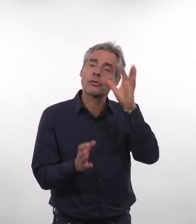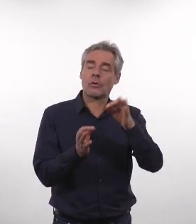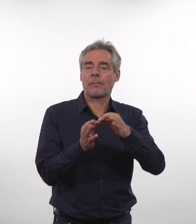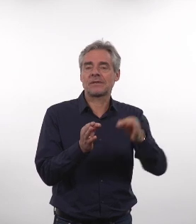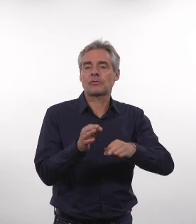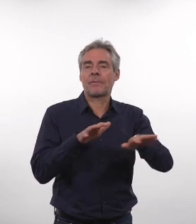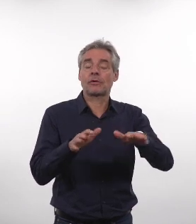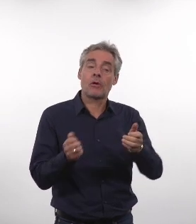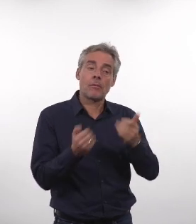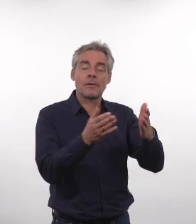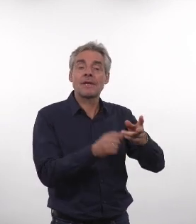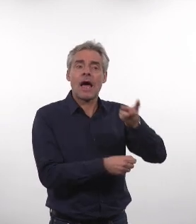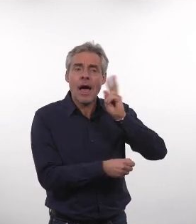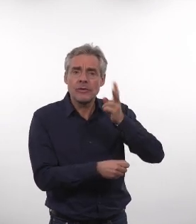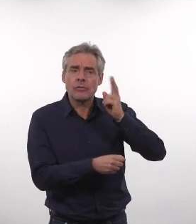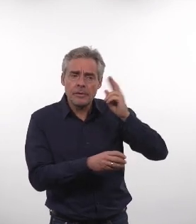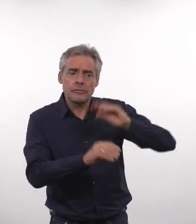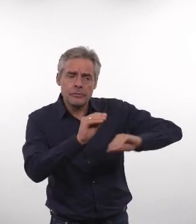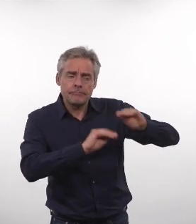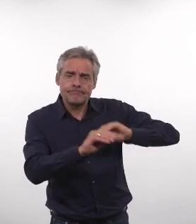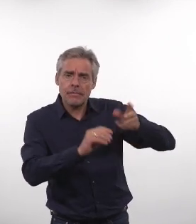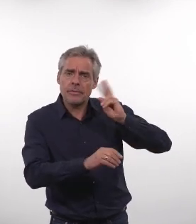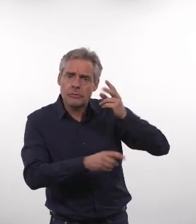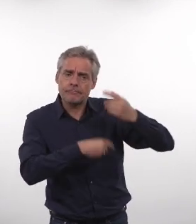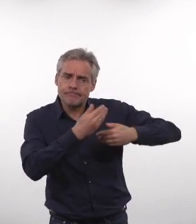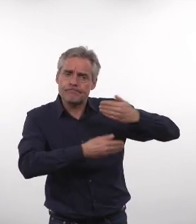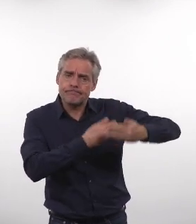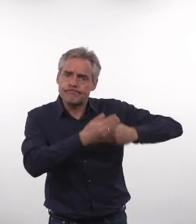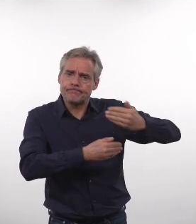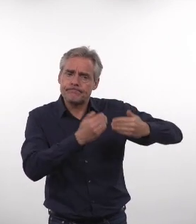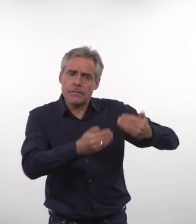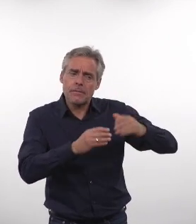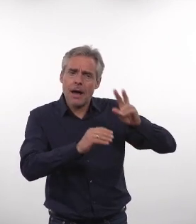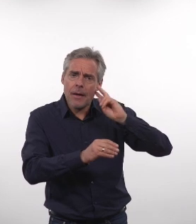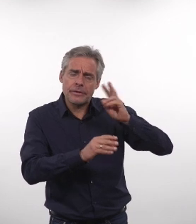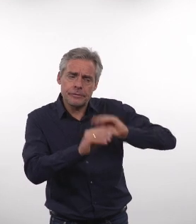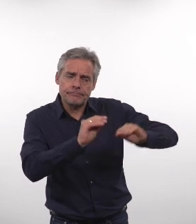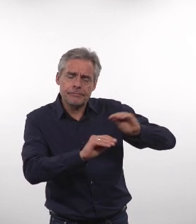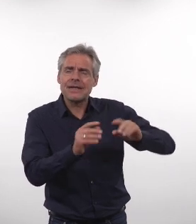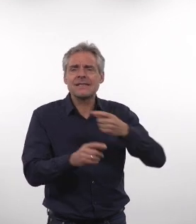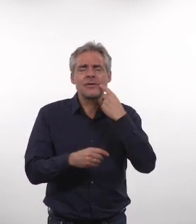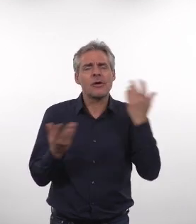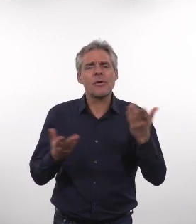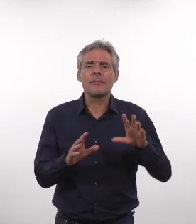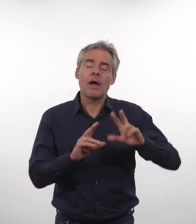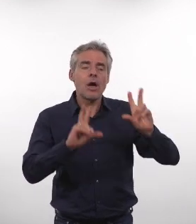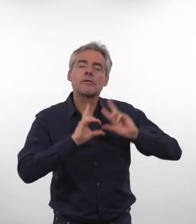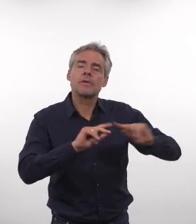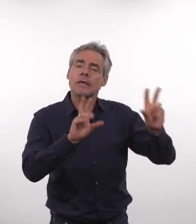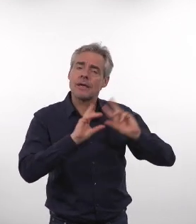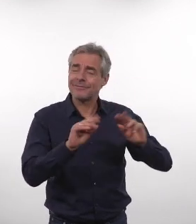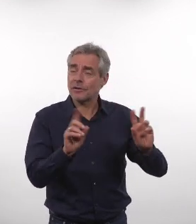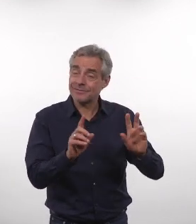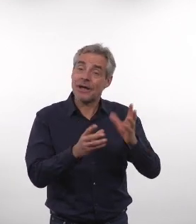vraiment utiliser l'habituation aux soins. Et donc l'habituation aux soins, ce n'est pas seulement expliquer le soin,